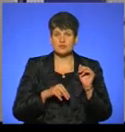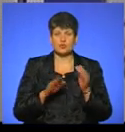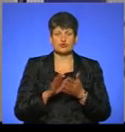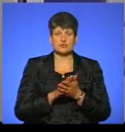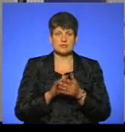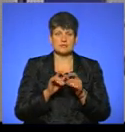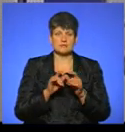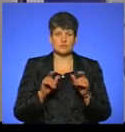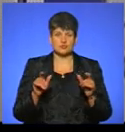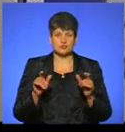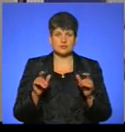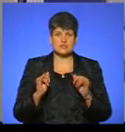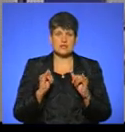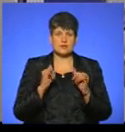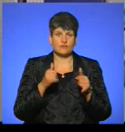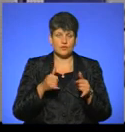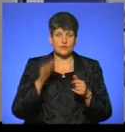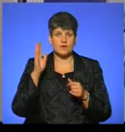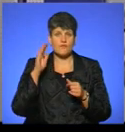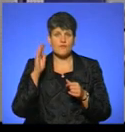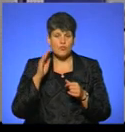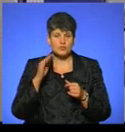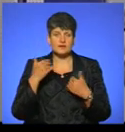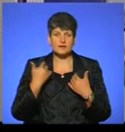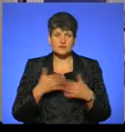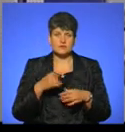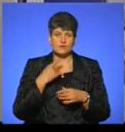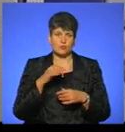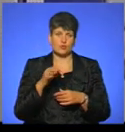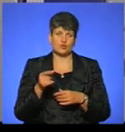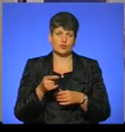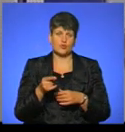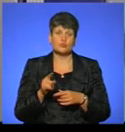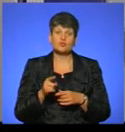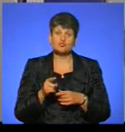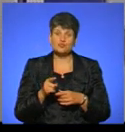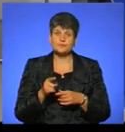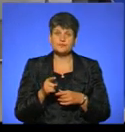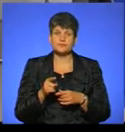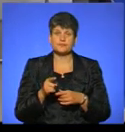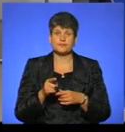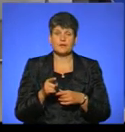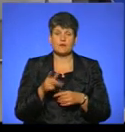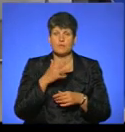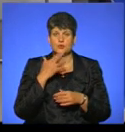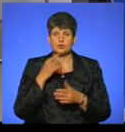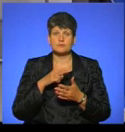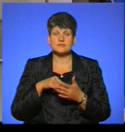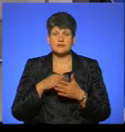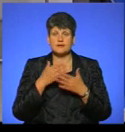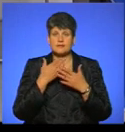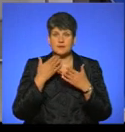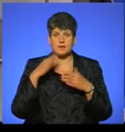споруд, зливових вод. Власне, так, як я розказував про Тернопіль. Чому? Бо у багатьох містах немає